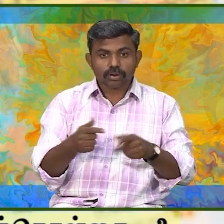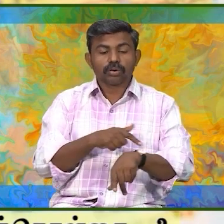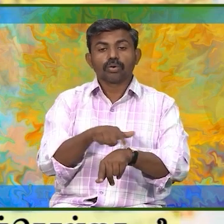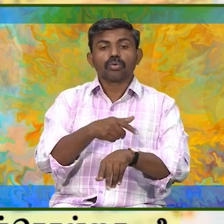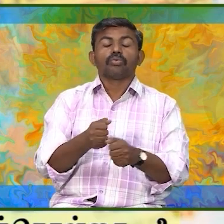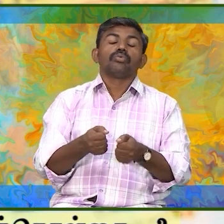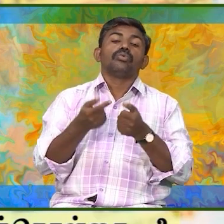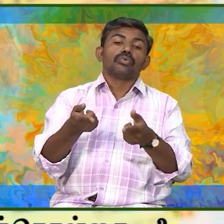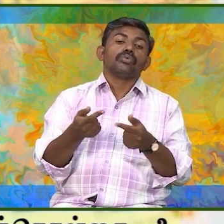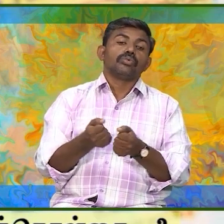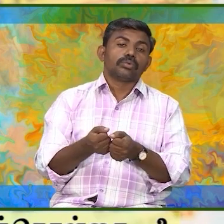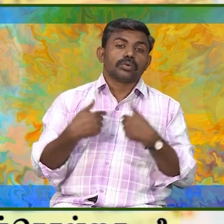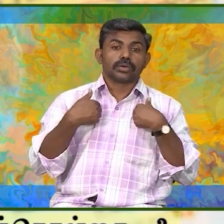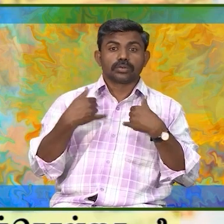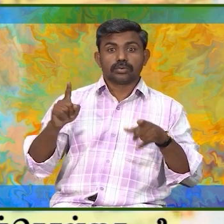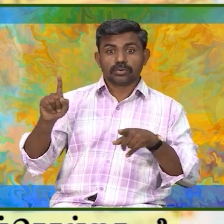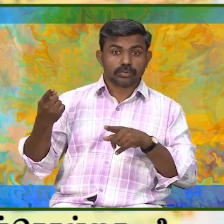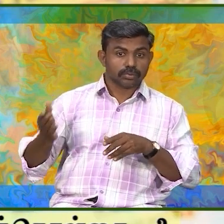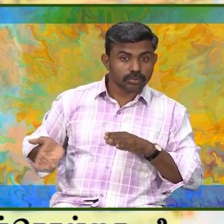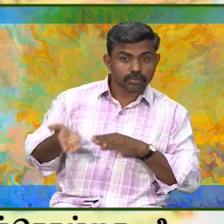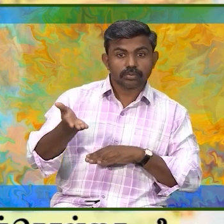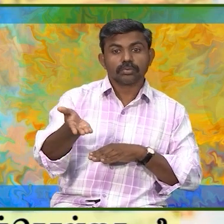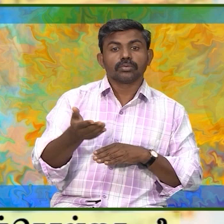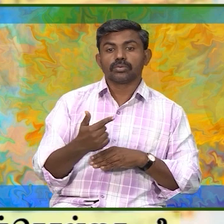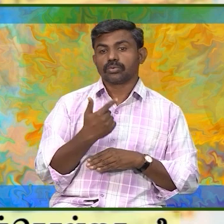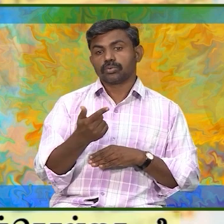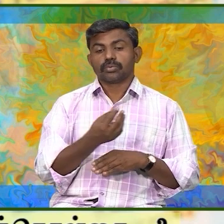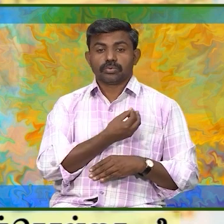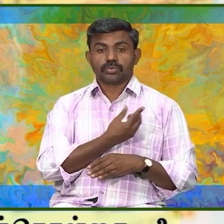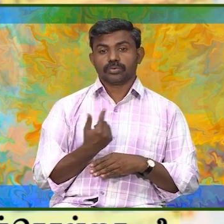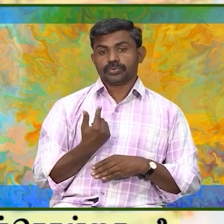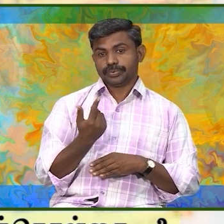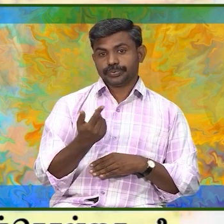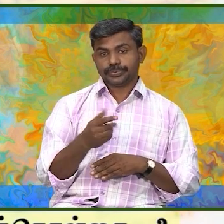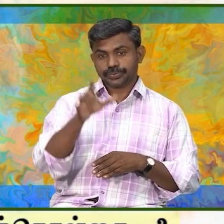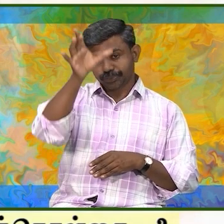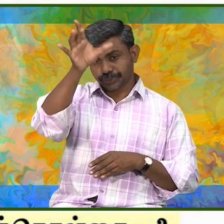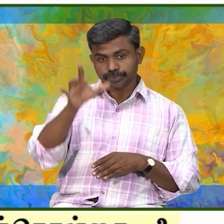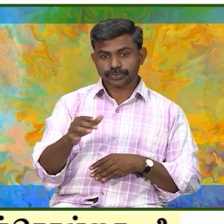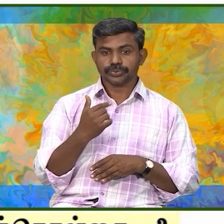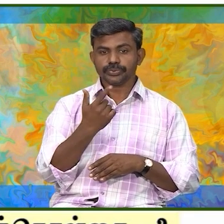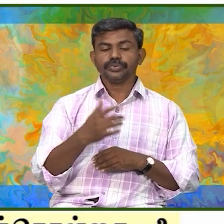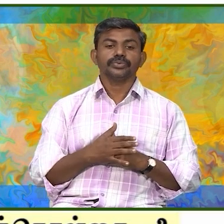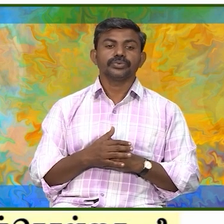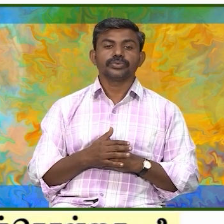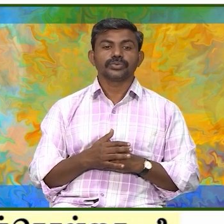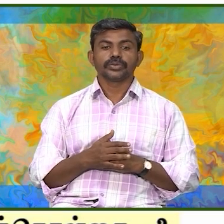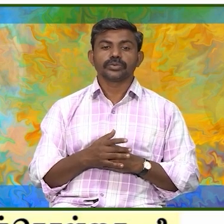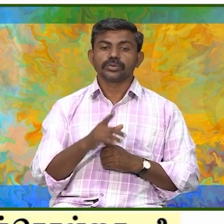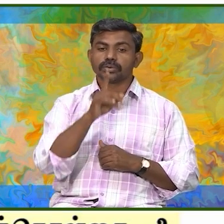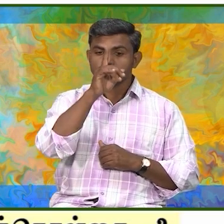நேரங்களில் ஒத்துழைப்பையும் தருவதில் இந்தியா முன்னோடியாக திகழ்கிறது என்று நம்மளுடைய நேரு அவர்கள் தன்னுடைய பஞ்சசீல கொள்கையில் சொல்லியிருக்கார்.